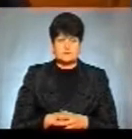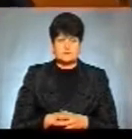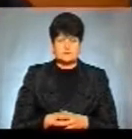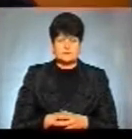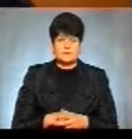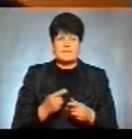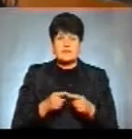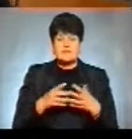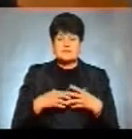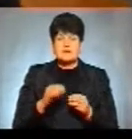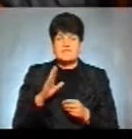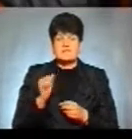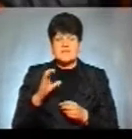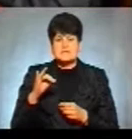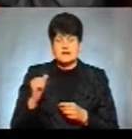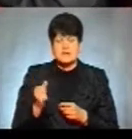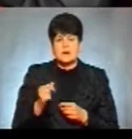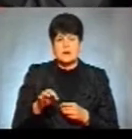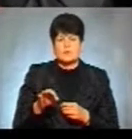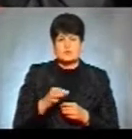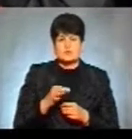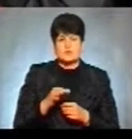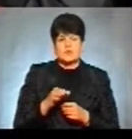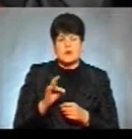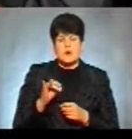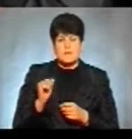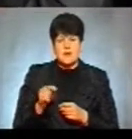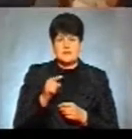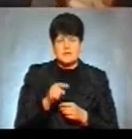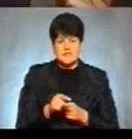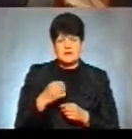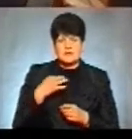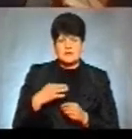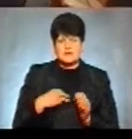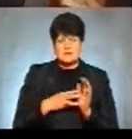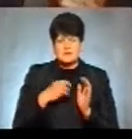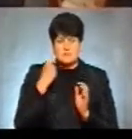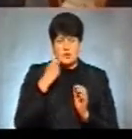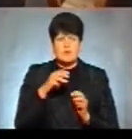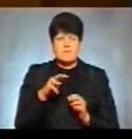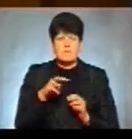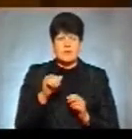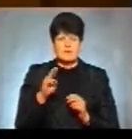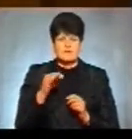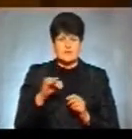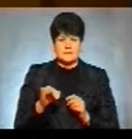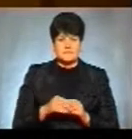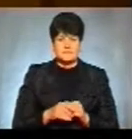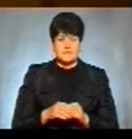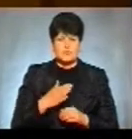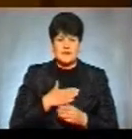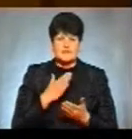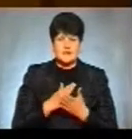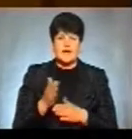Це сім'я Василиків, подружжя Роман та Юлія і їхній 8-річний син Матвій. Вони знайомляться з Романом. У нас є і